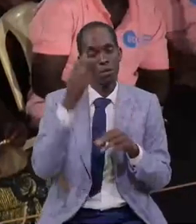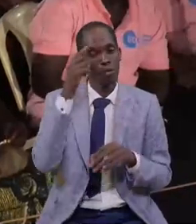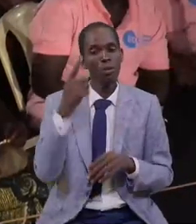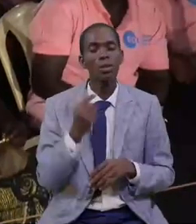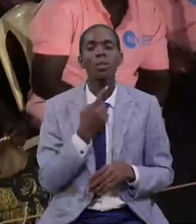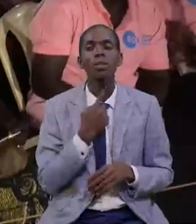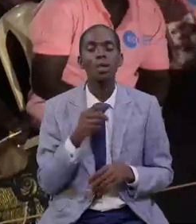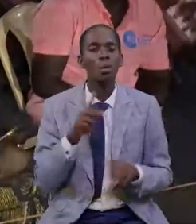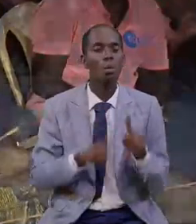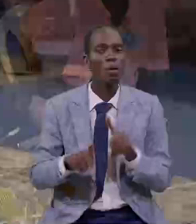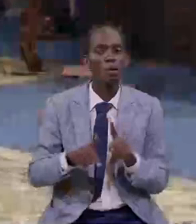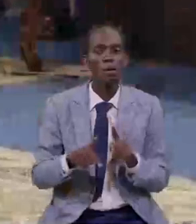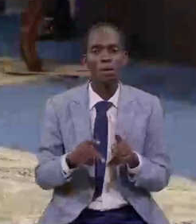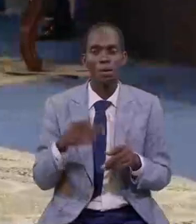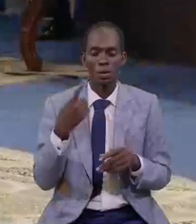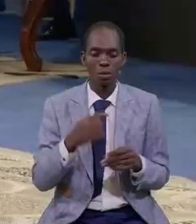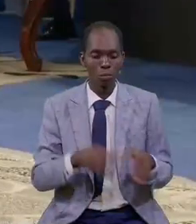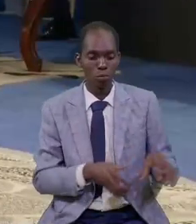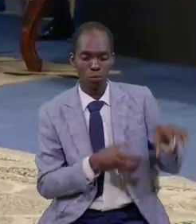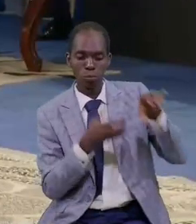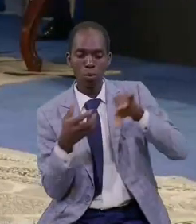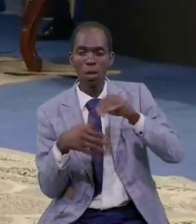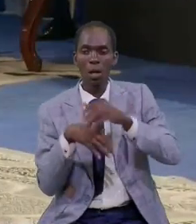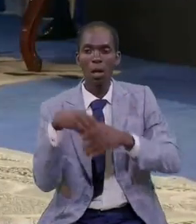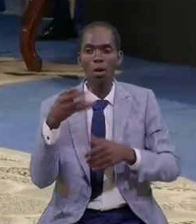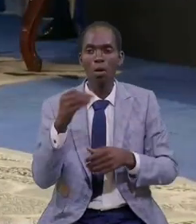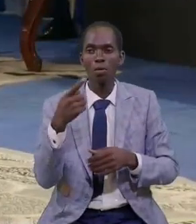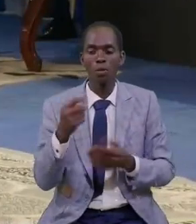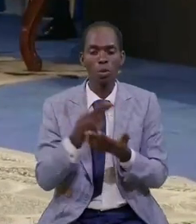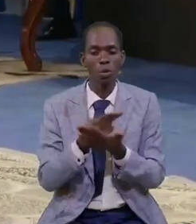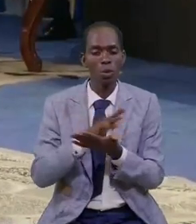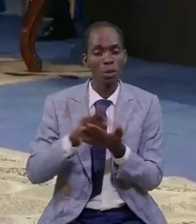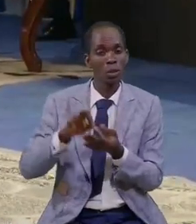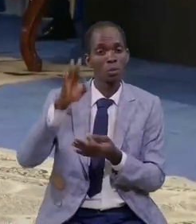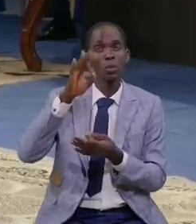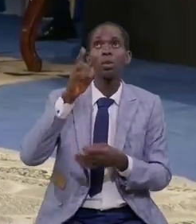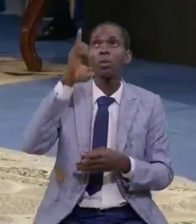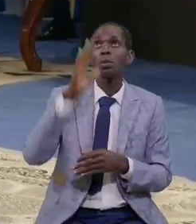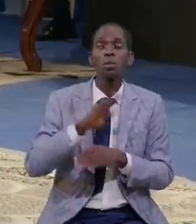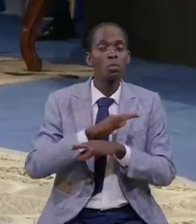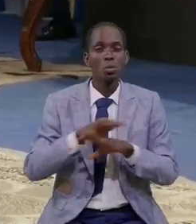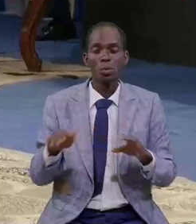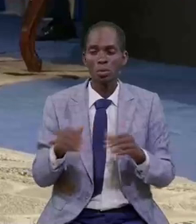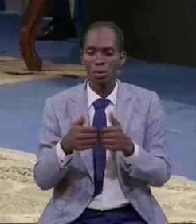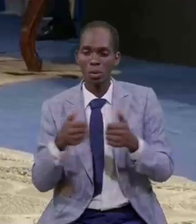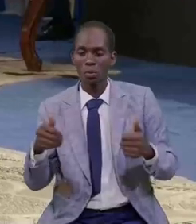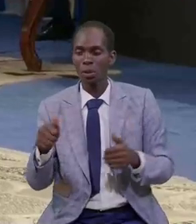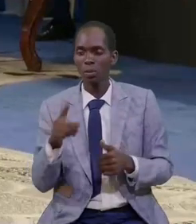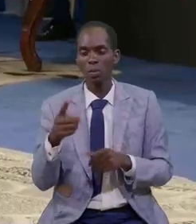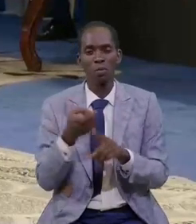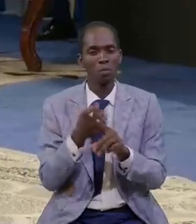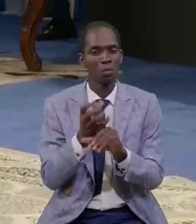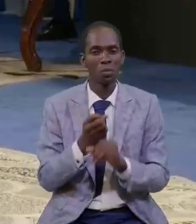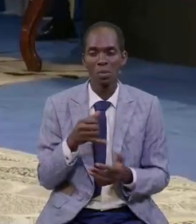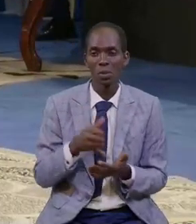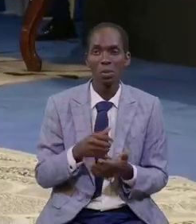assoifer l'effusion du Saint-Esprit dieu ne fait pas d'exception dieu